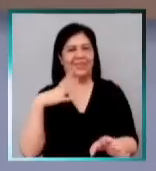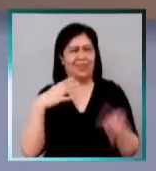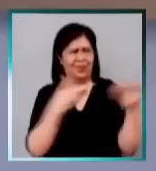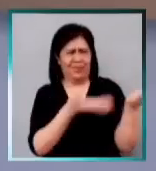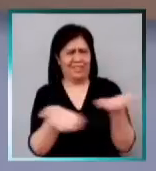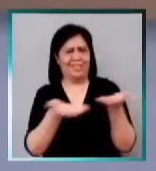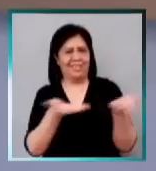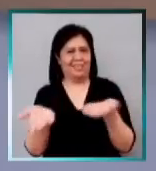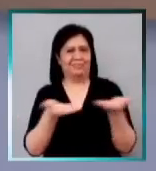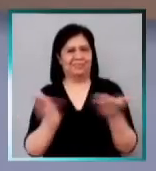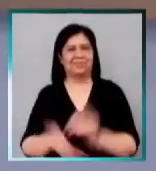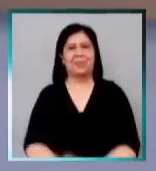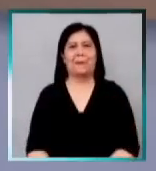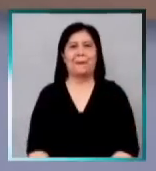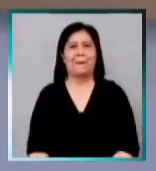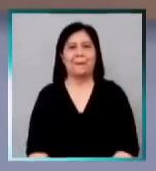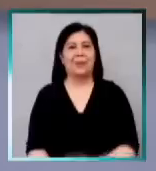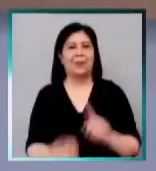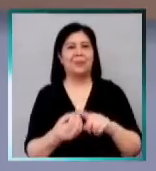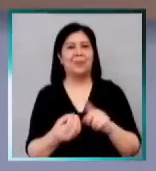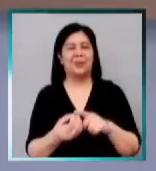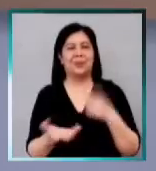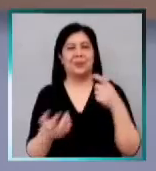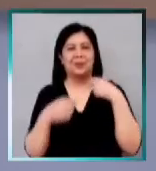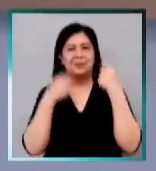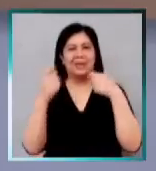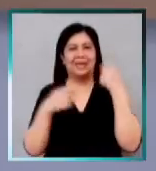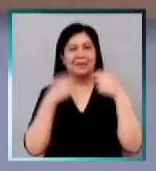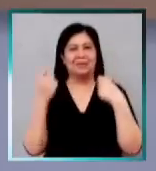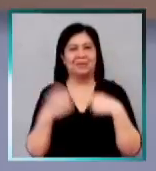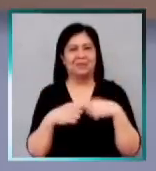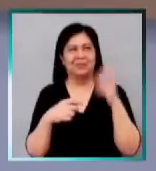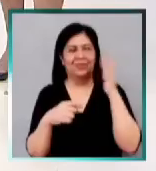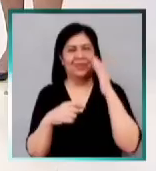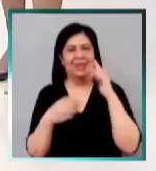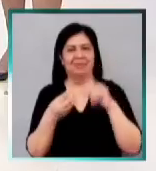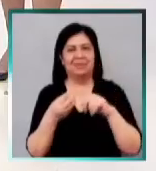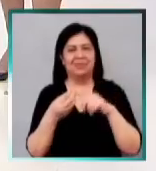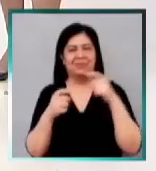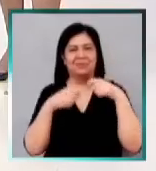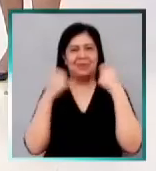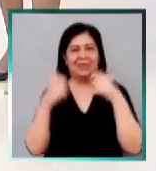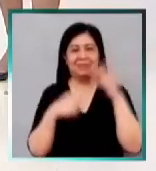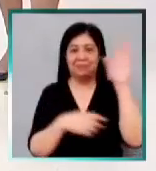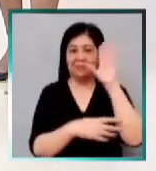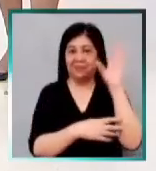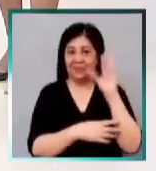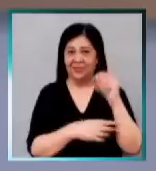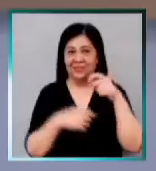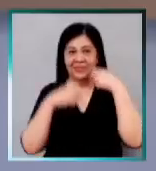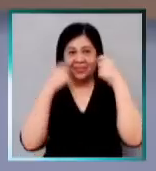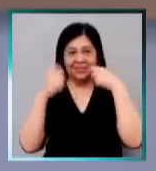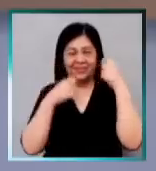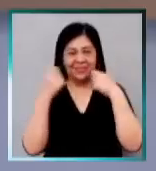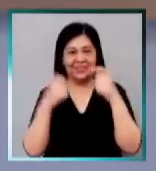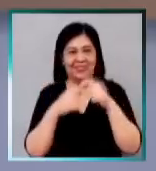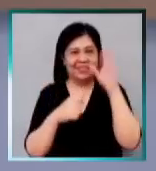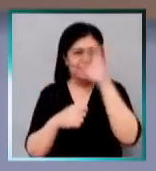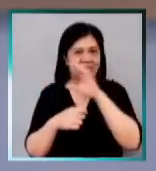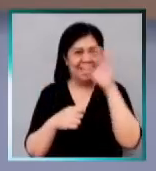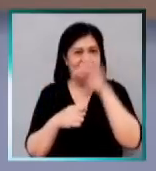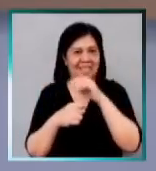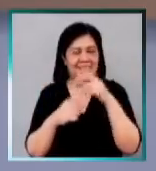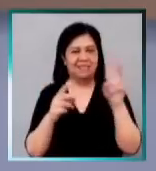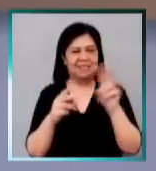Tuloy mo na. Sige na, tungkol sa makeup to eh. Alam ko tungkol doon sa makeup kasi kakaiba ang nahahanap na panlaban ng ilan